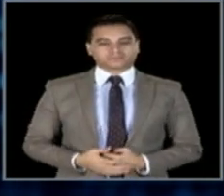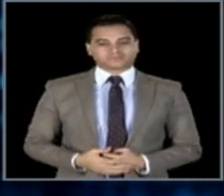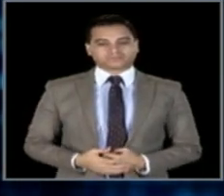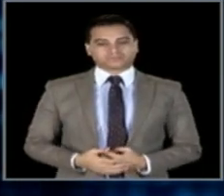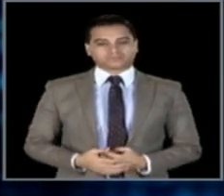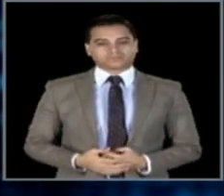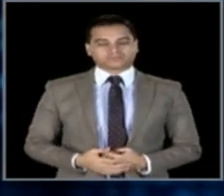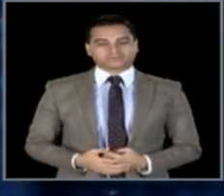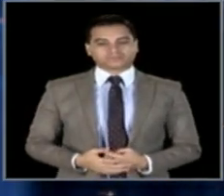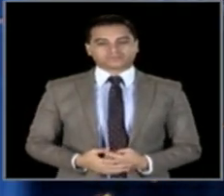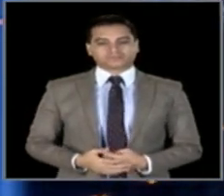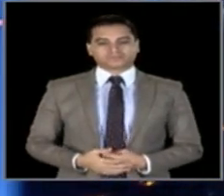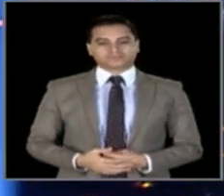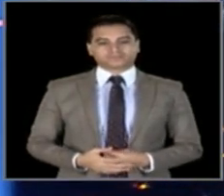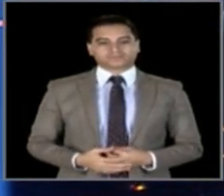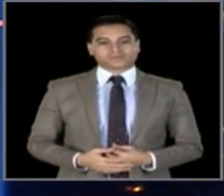سؤال السرعة.